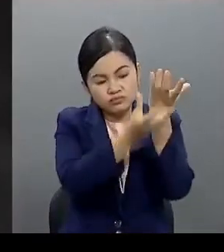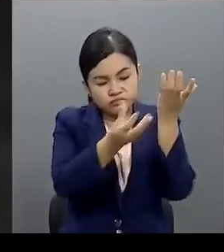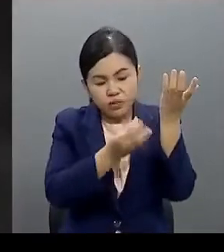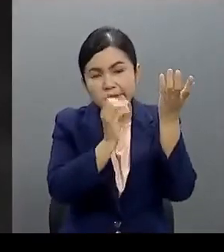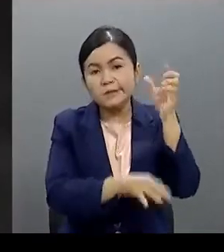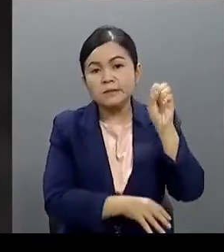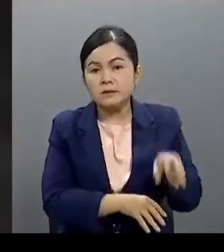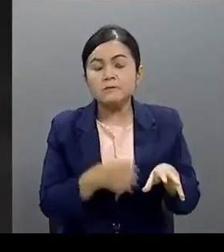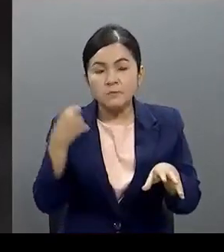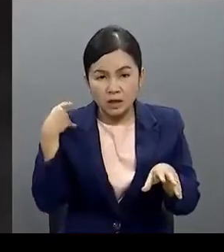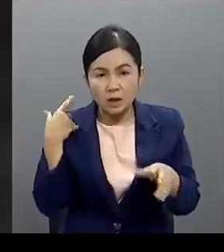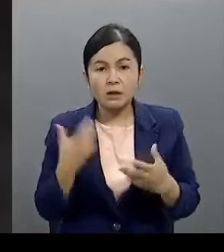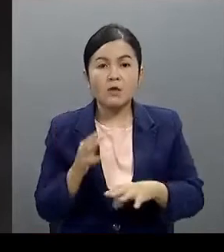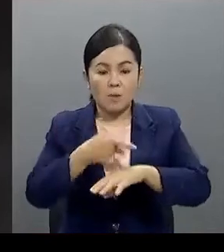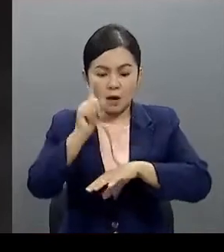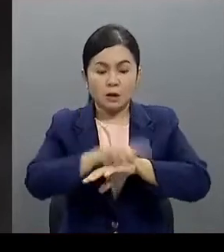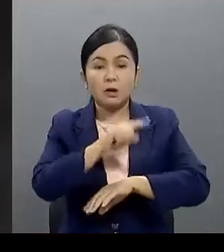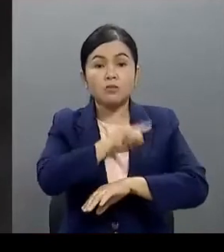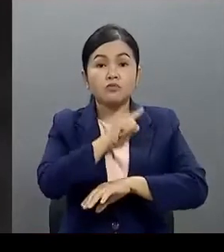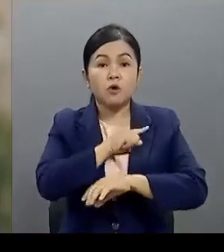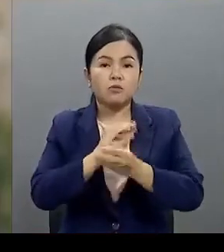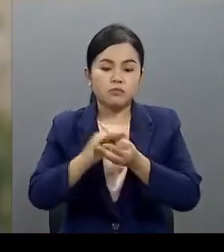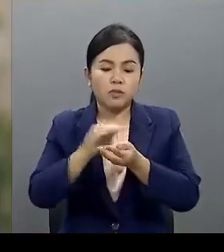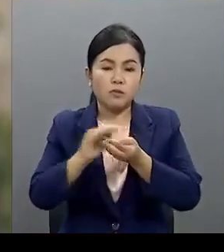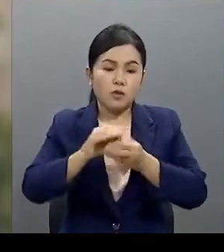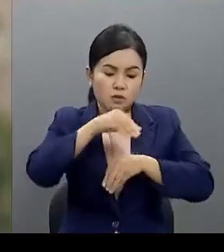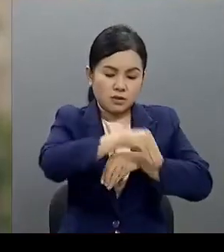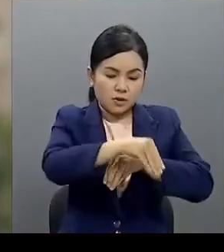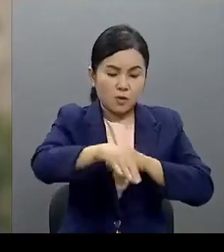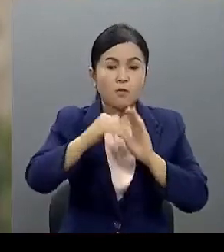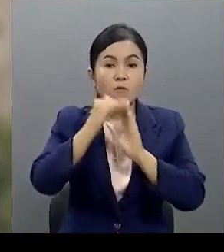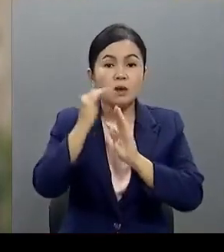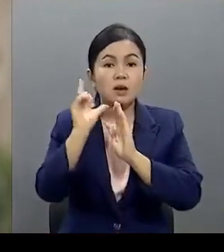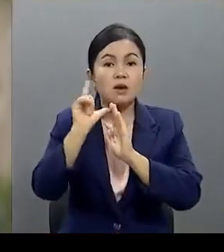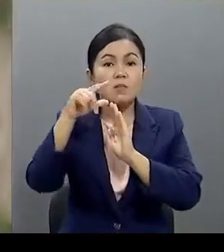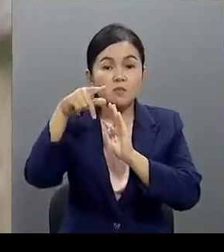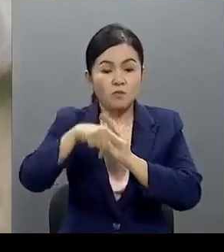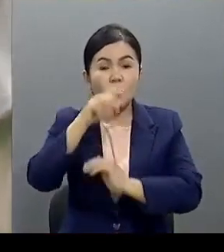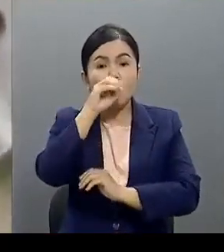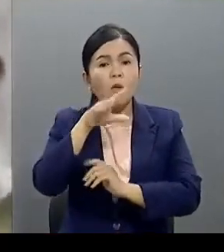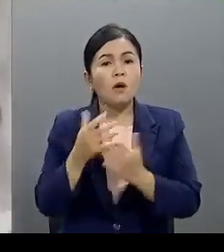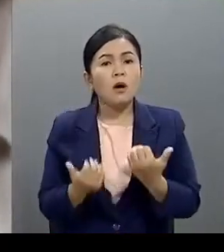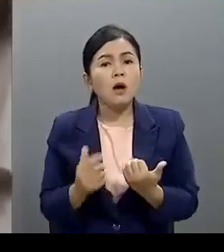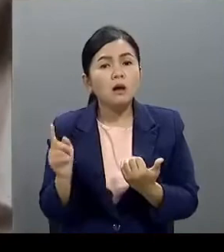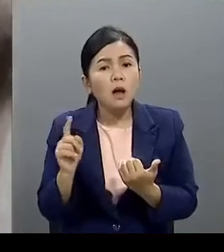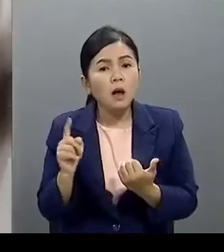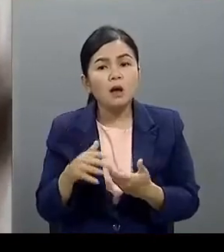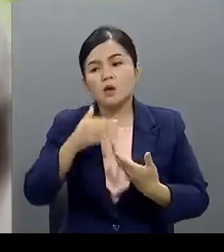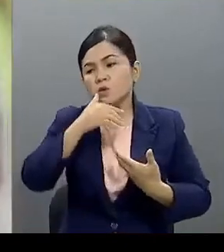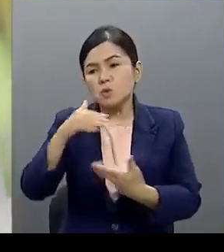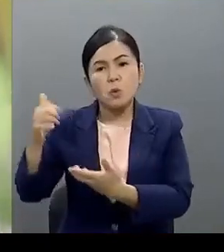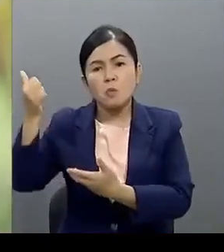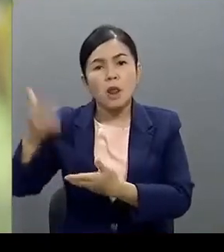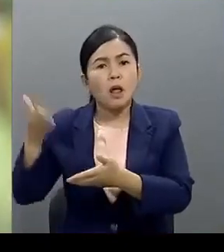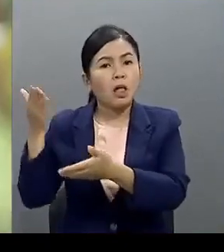ประธานผู้ปลูกมะม่วงตำบลสีเตี้ยอำเภอบ้านโฮ่งจังหวัดลำพูนระบุว่าสาเหตุหลักเกิดจากไม่สามารถส่งผลผลิตออกไปต่างประเท